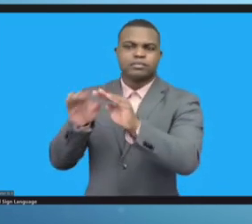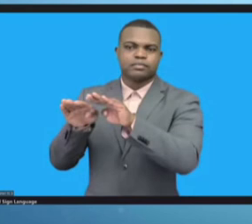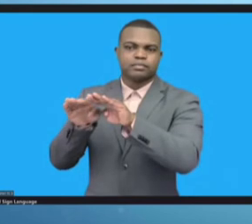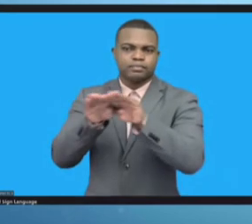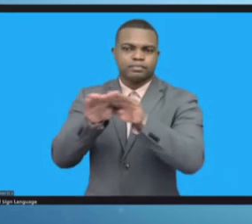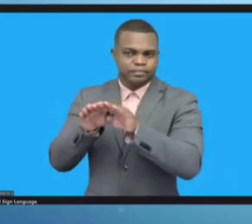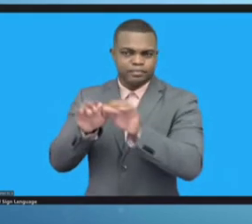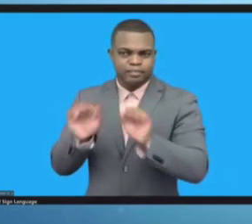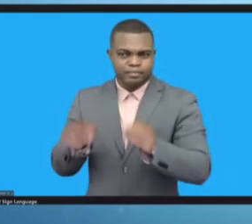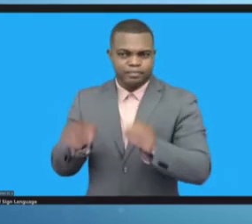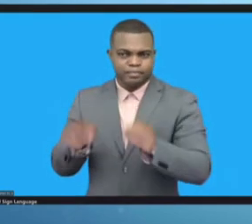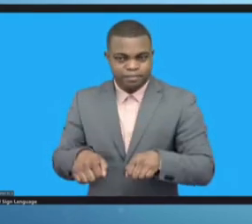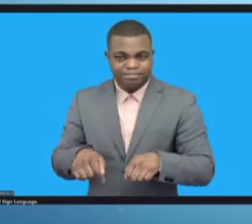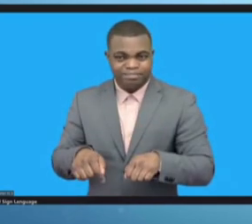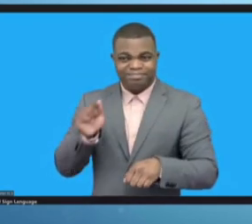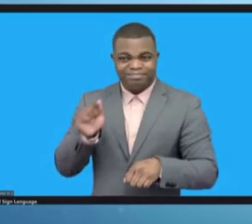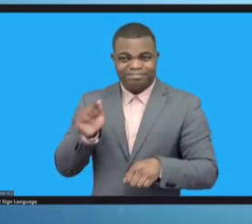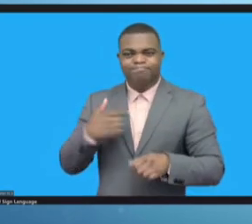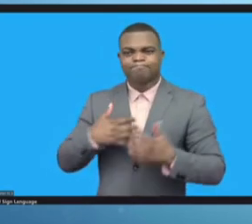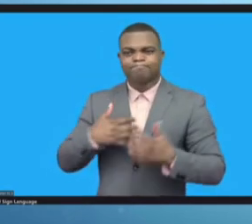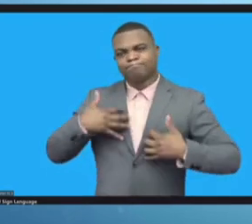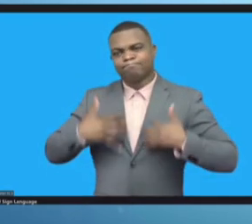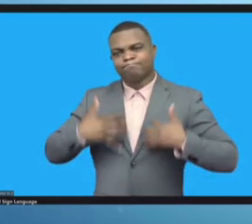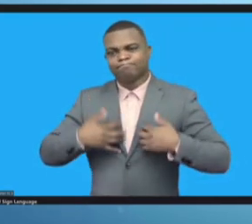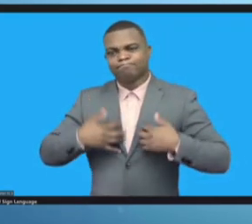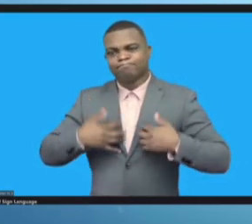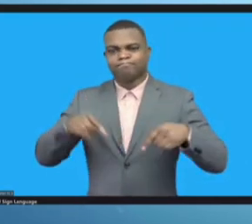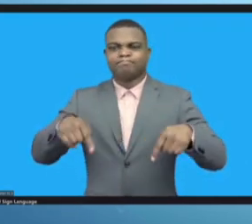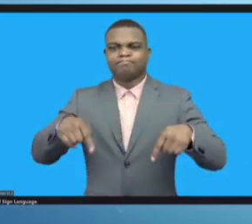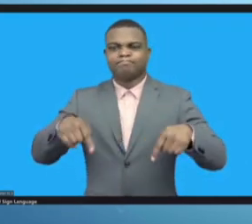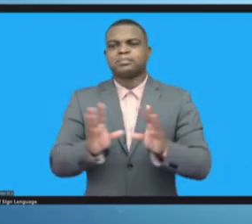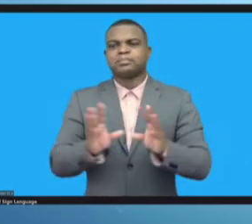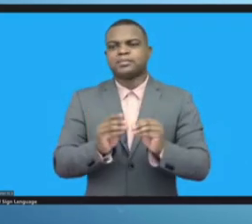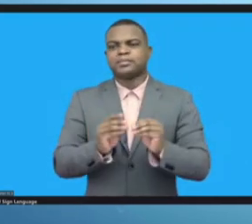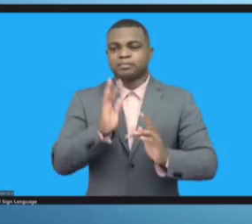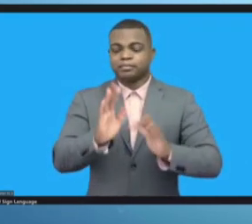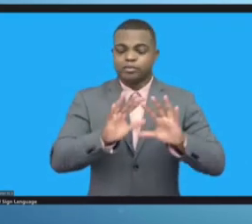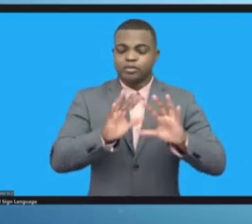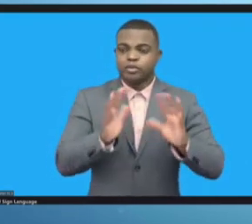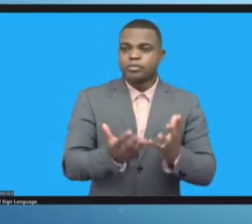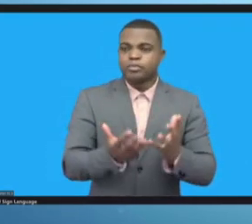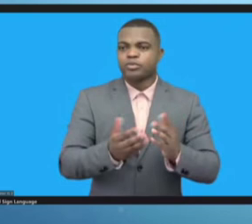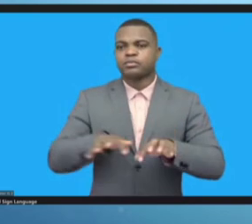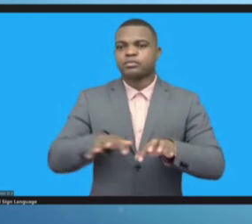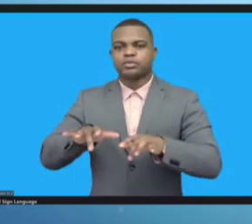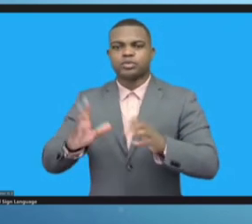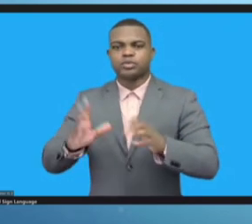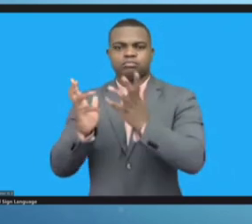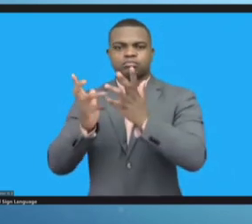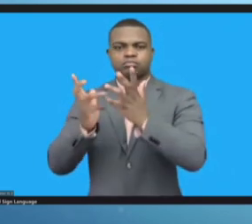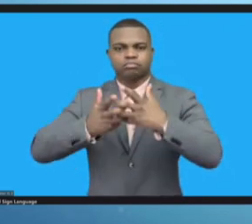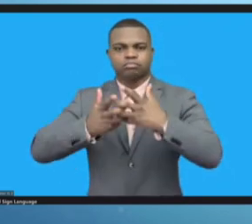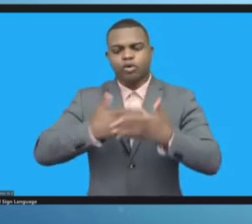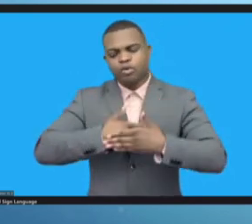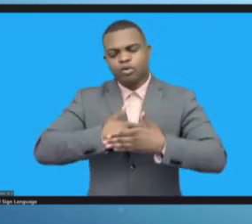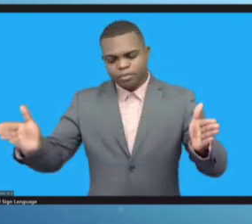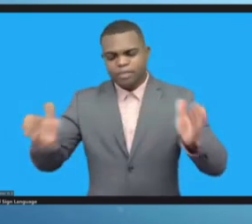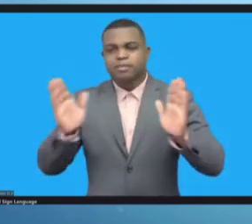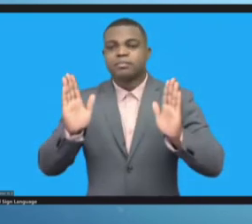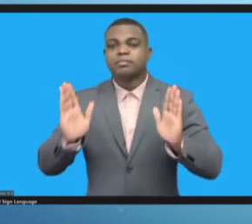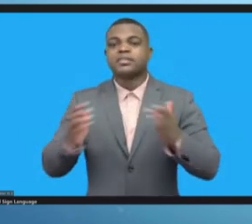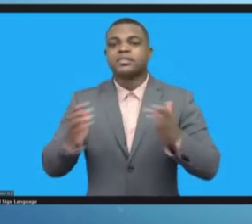inclusif pour tous. Le sommet 2024, le sommet du futur, va donc